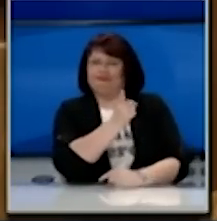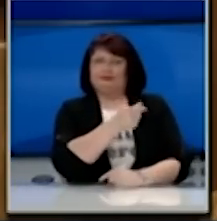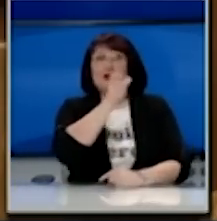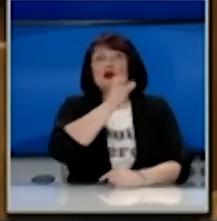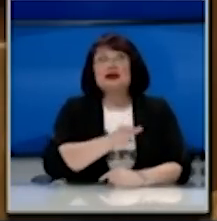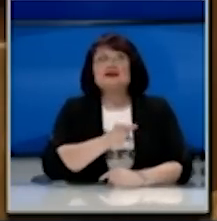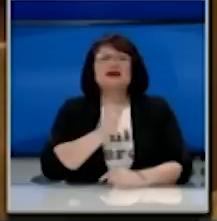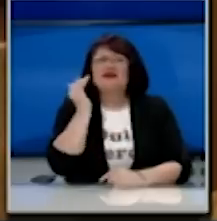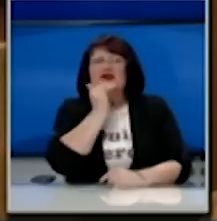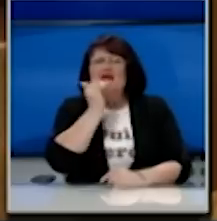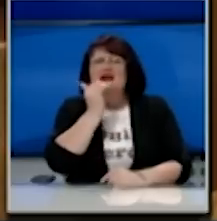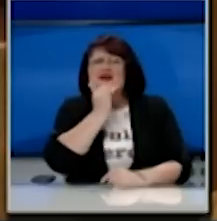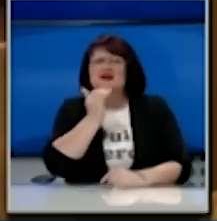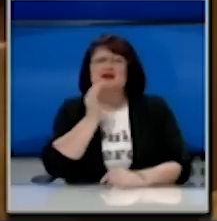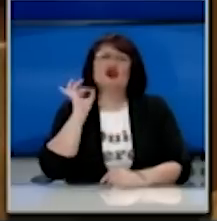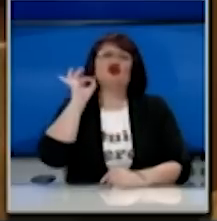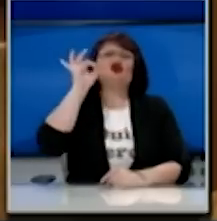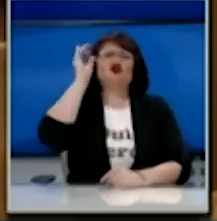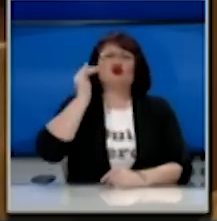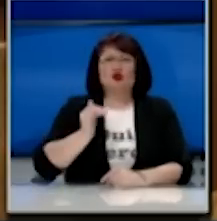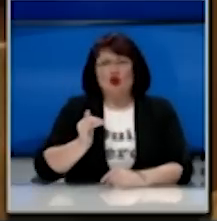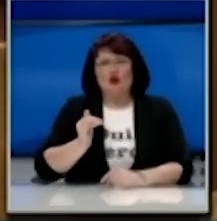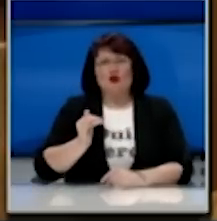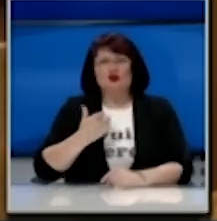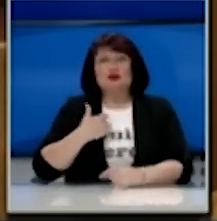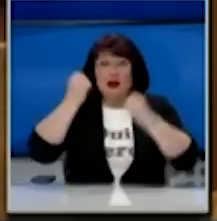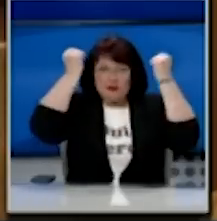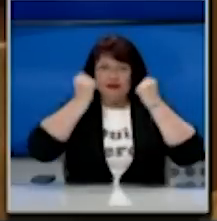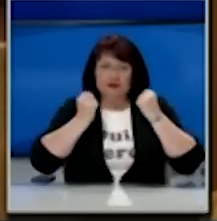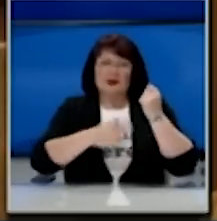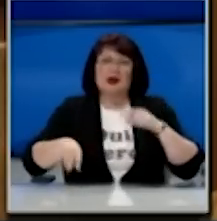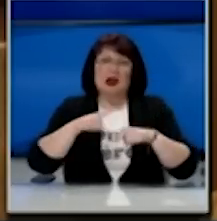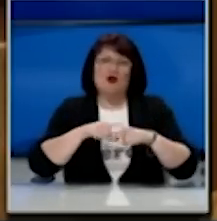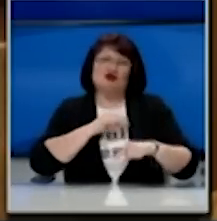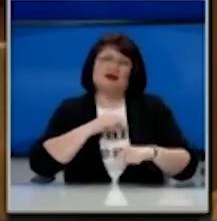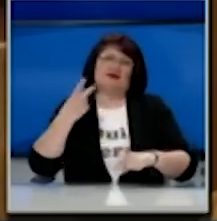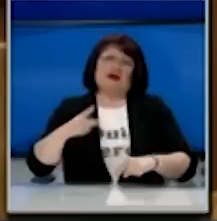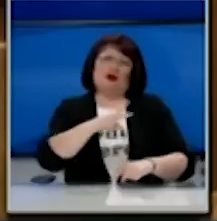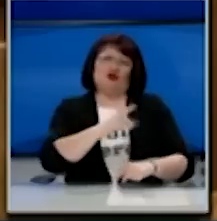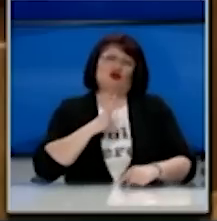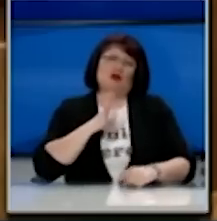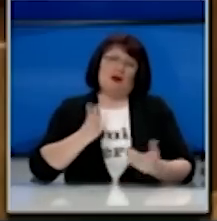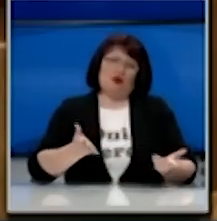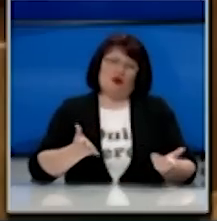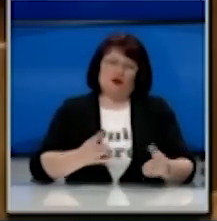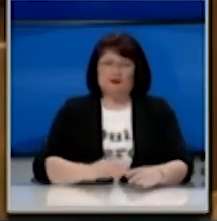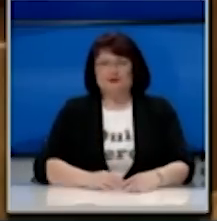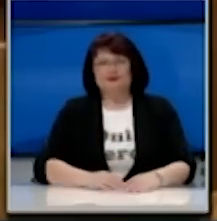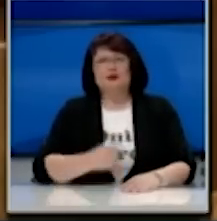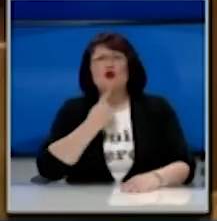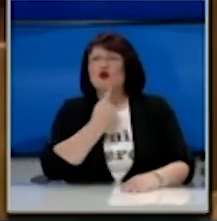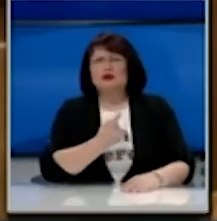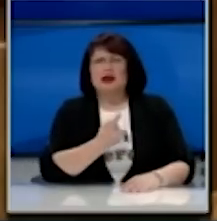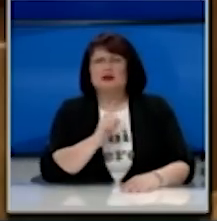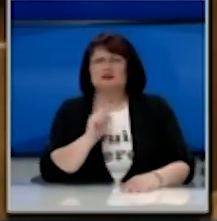τρέχετε να υλοποιήσετε τους στόχους σας σε βάρος όμως του ελληνικού λαού και των συμφερόντων του. Ούτε σας